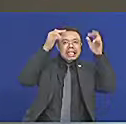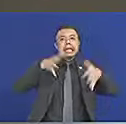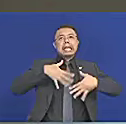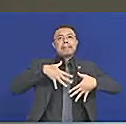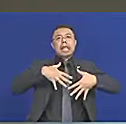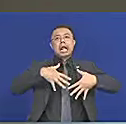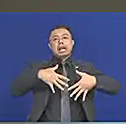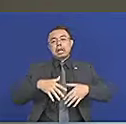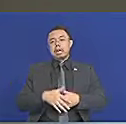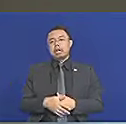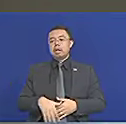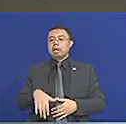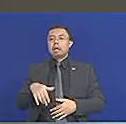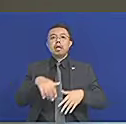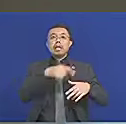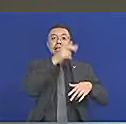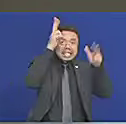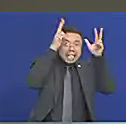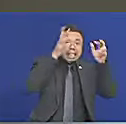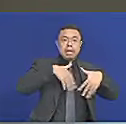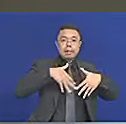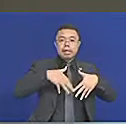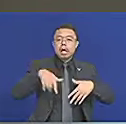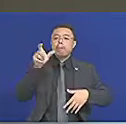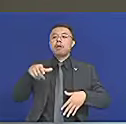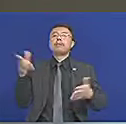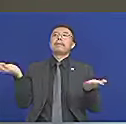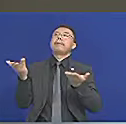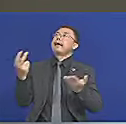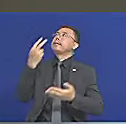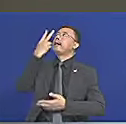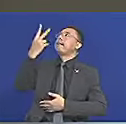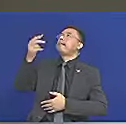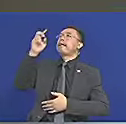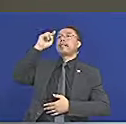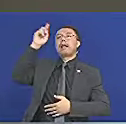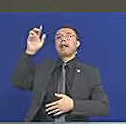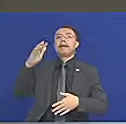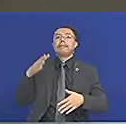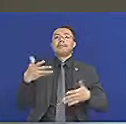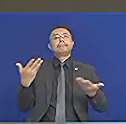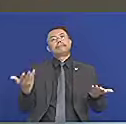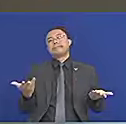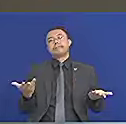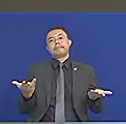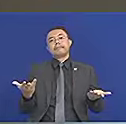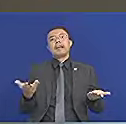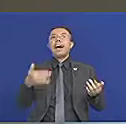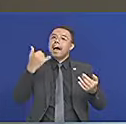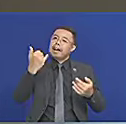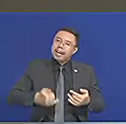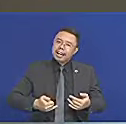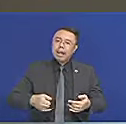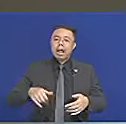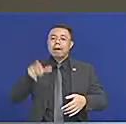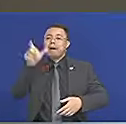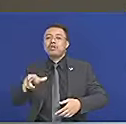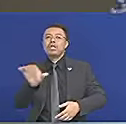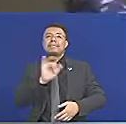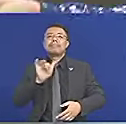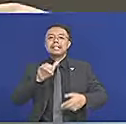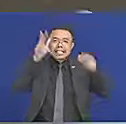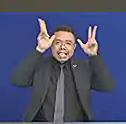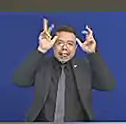Setan gemetar, manusia tidak gemetar di hadapan Allah. Maka tidak heran kalau manusia bisa berperilaku